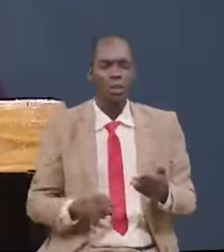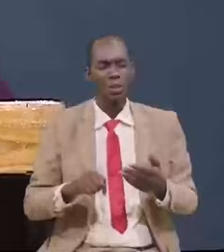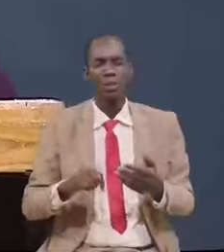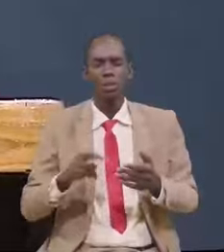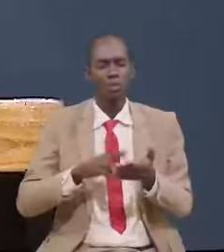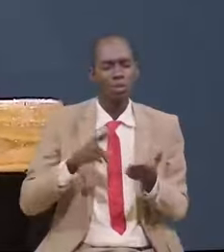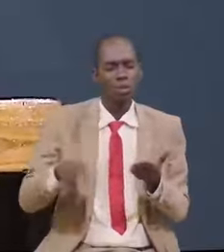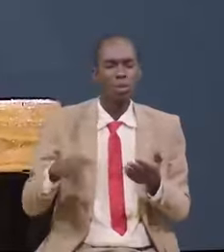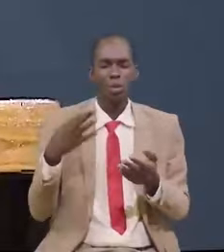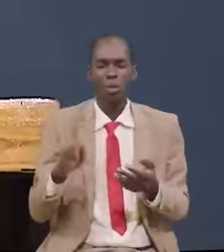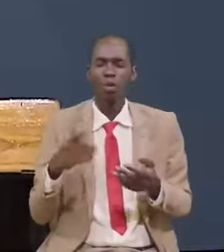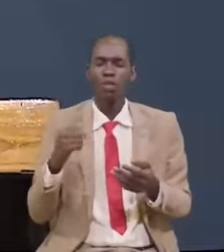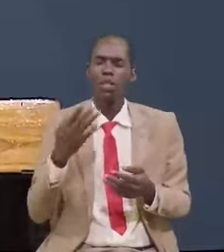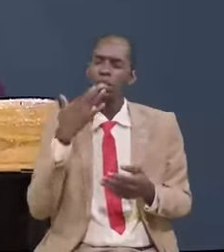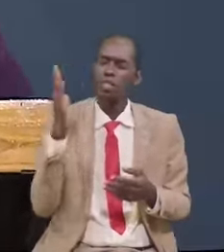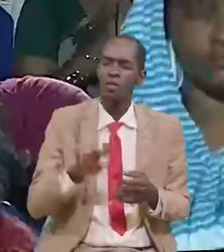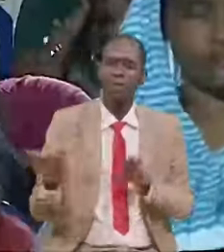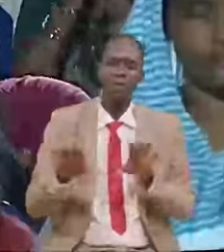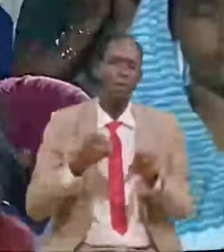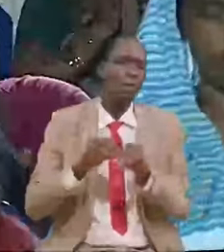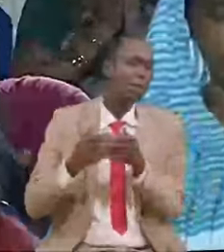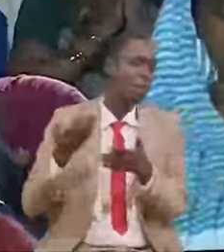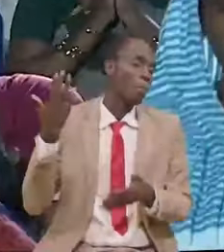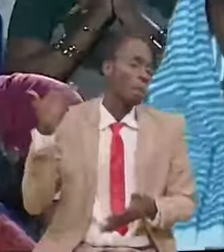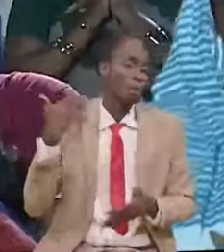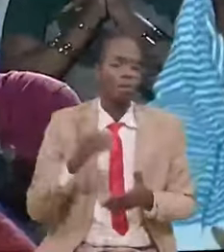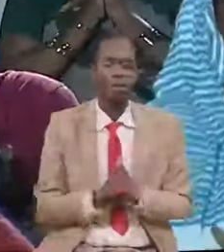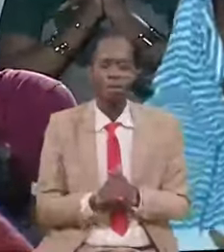Et aussi les conséquences du mal qu'ils ont commis par le passé.